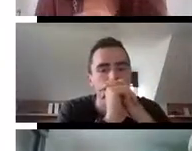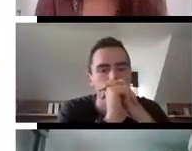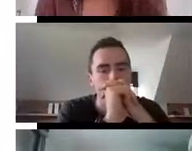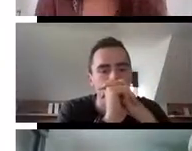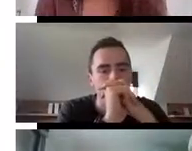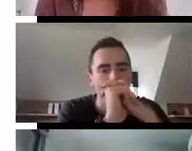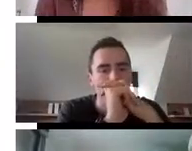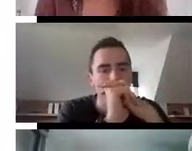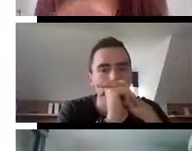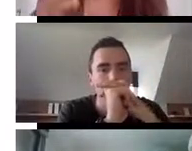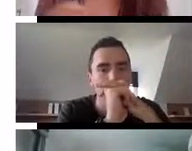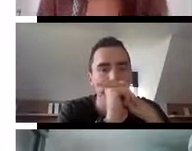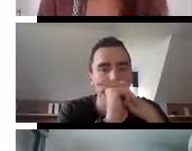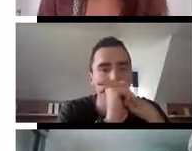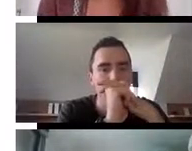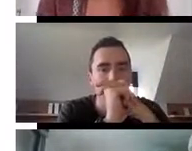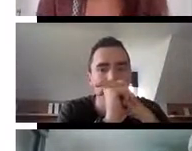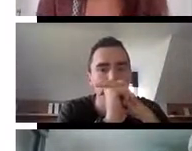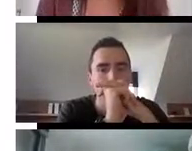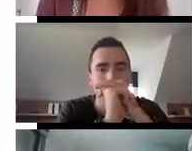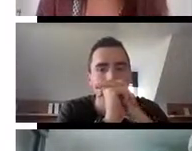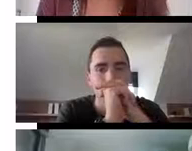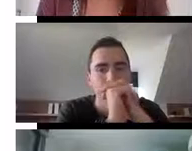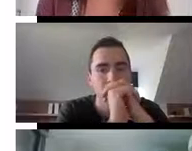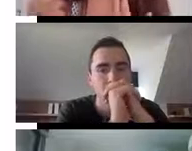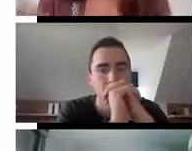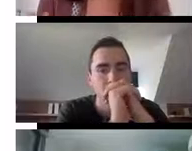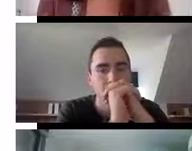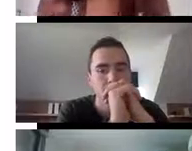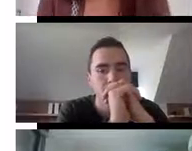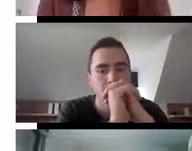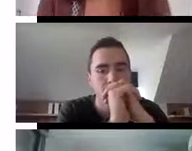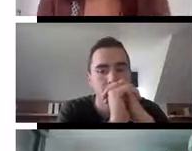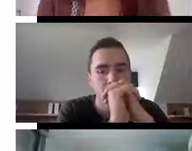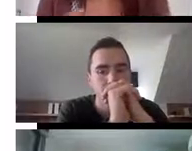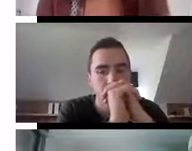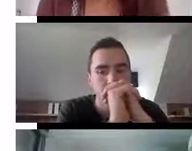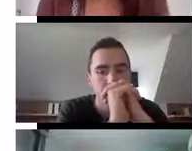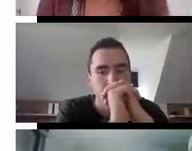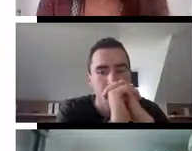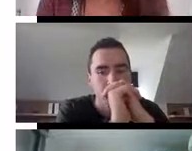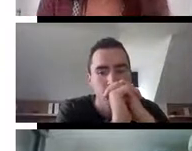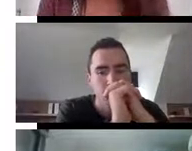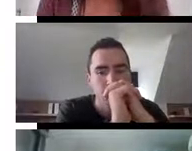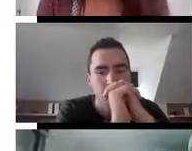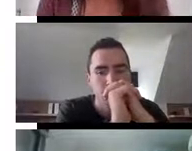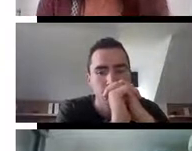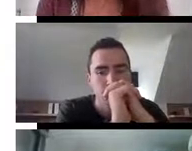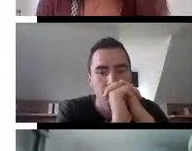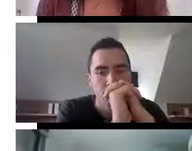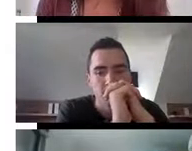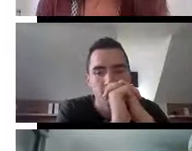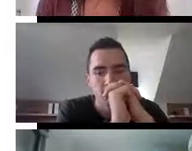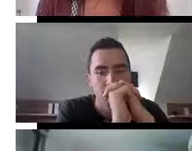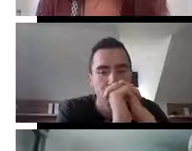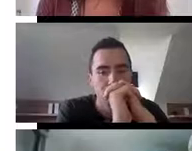plus 12-jarigen. Als het echt niet lukt om die afstand te garanderen, dan vragen we om bij het busvervoer ook iedereen een mondmasker